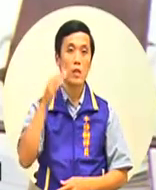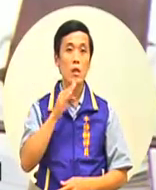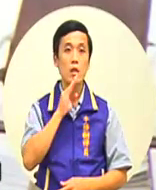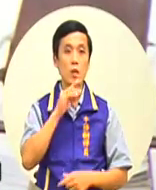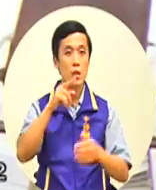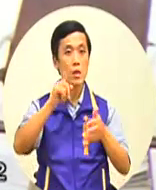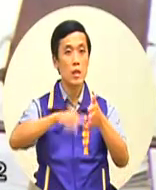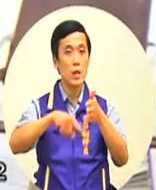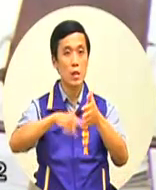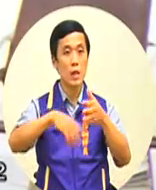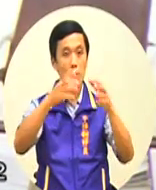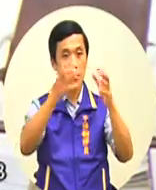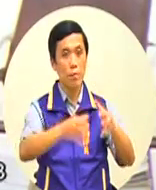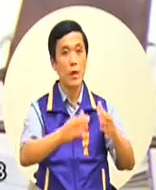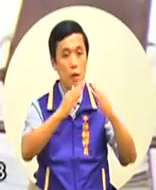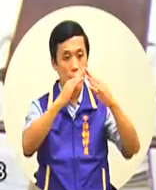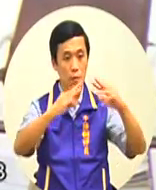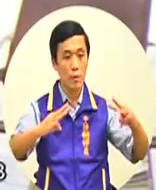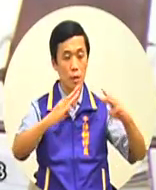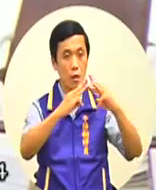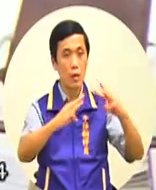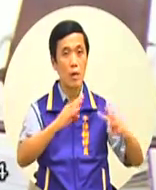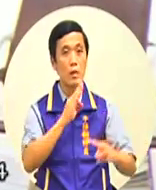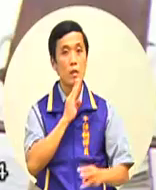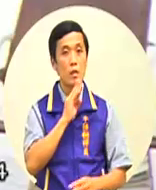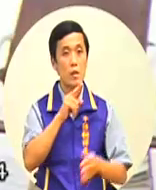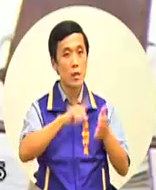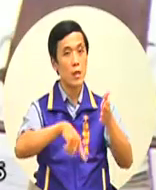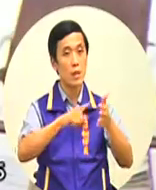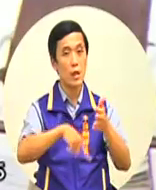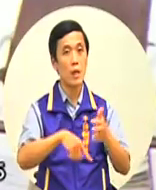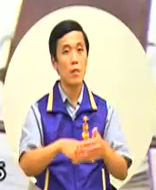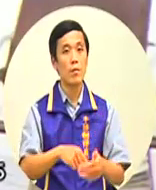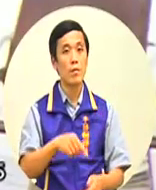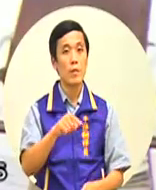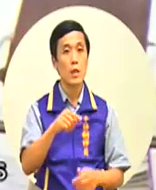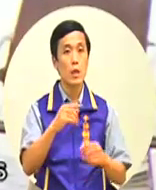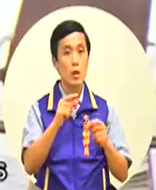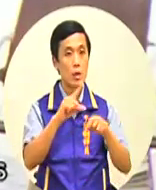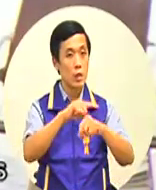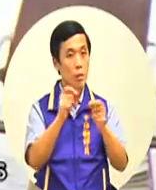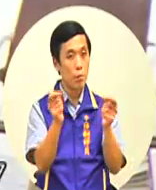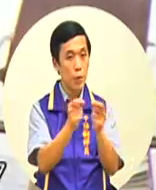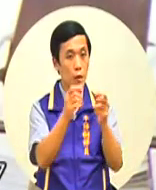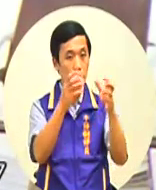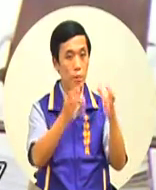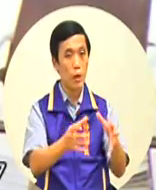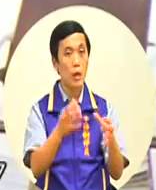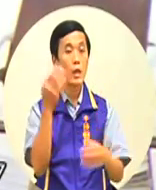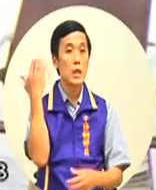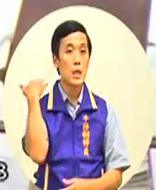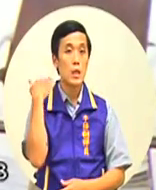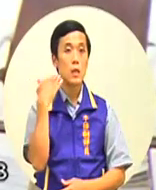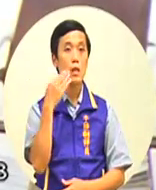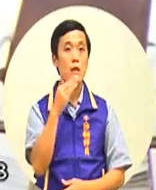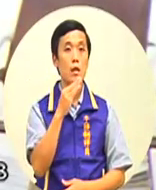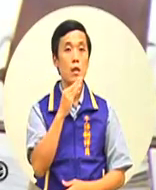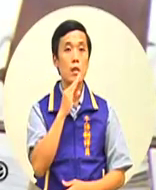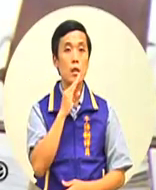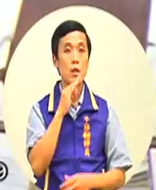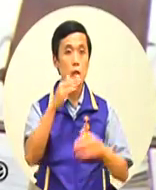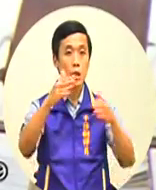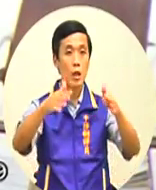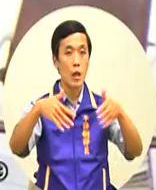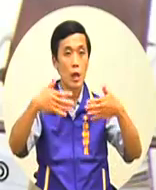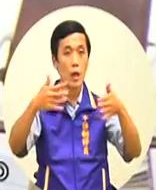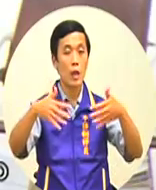型的，好，那个帐篷，这是简易型的帐篷，这是临时的，啊，是以前这个原来的。凉棚